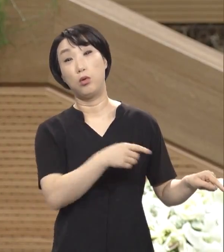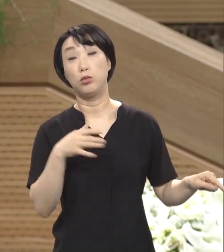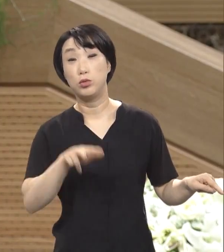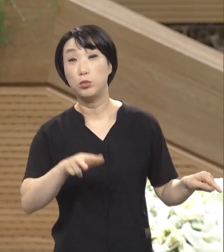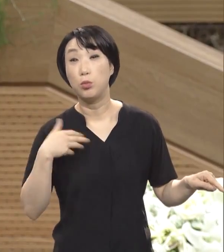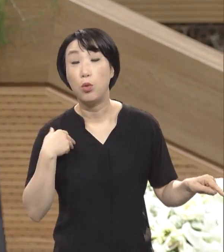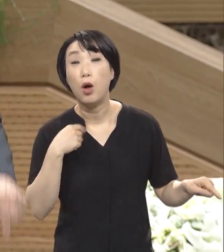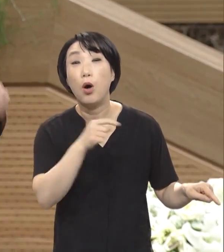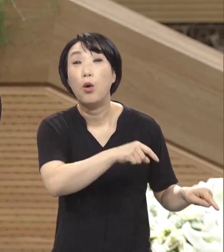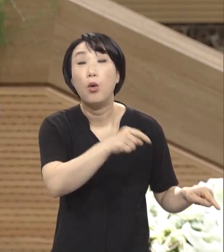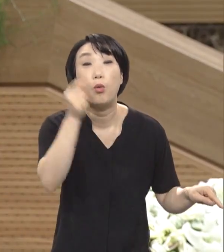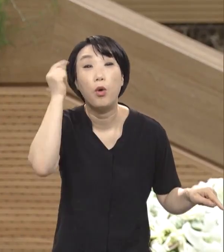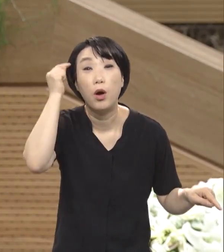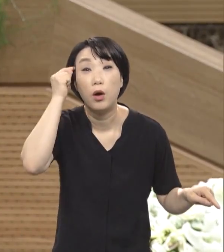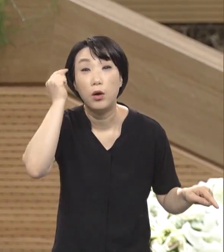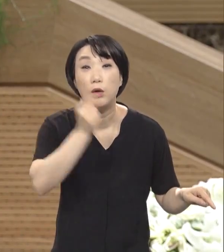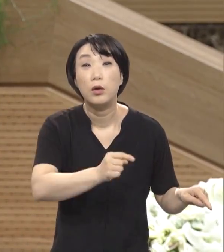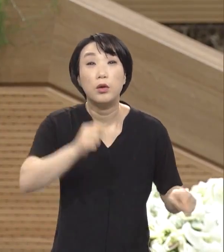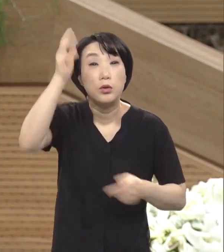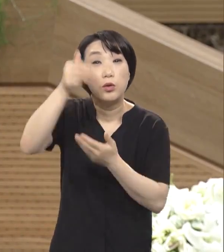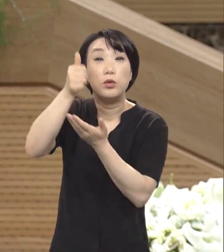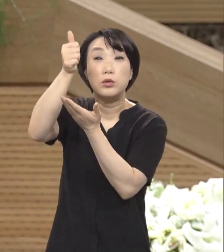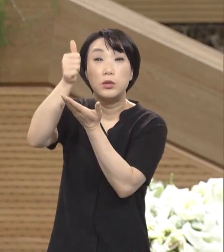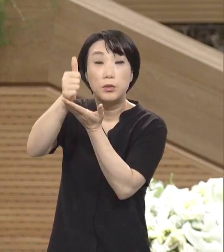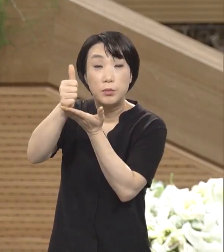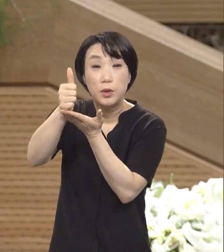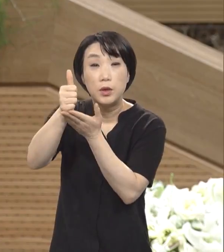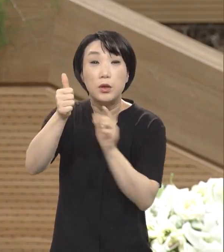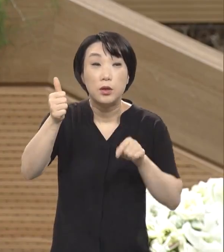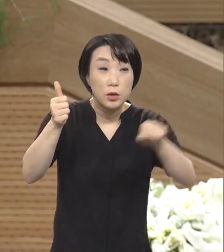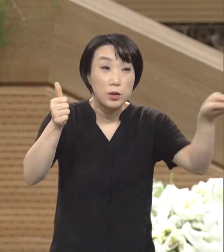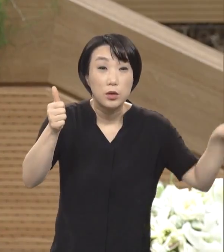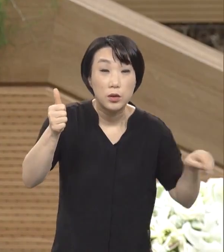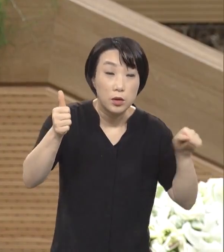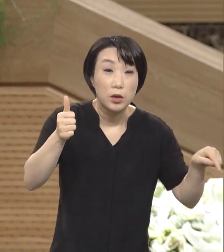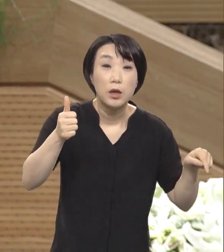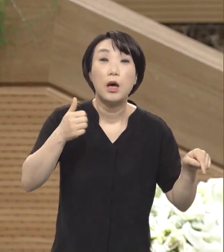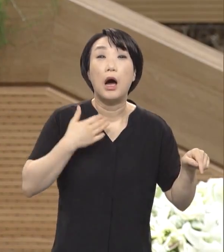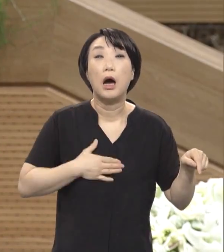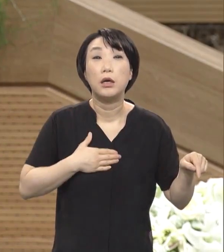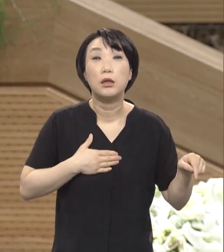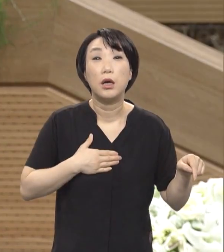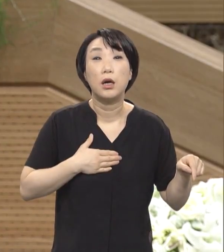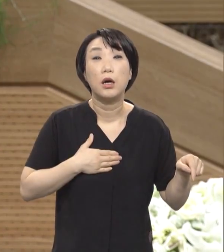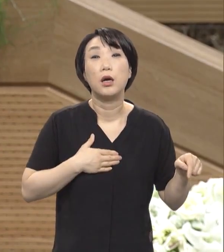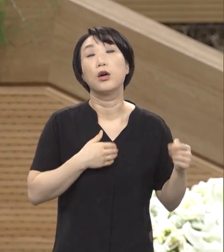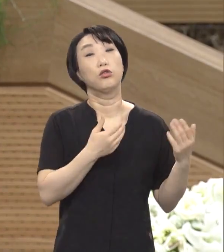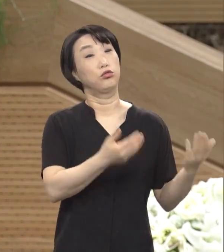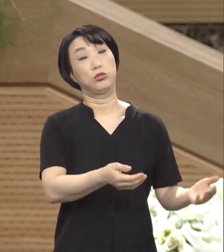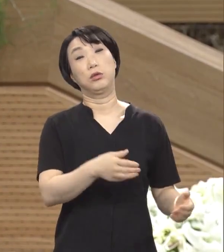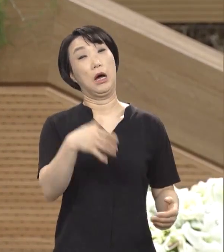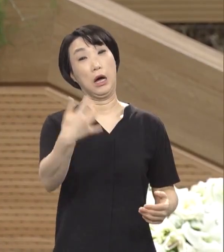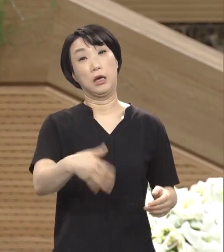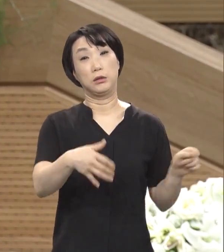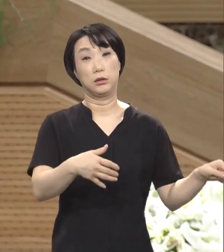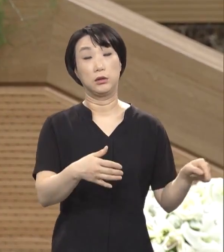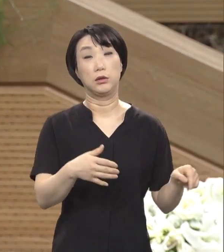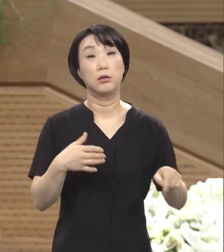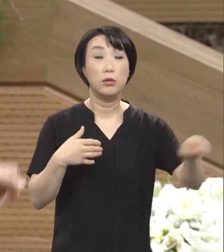왜 모르느냐? 성령이 그들에게 알게 하지 않으시니까 모른다 이